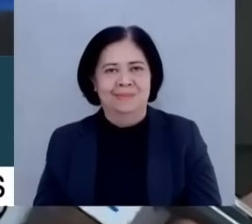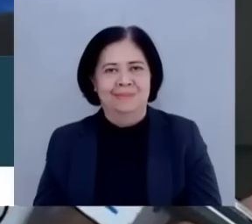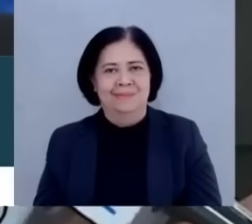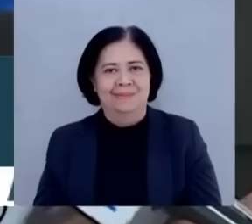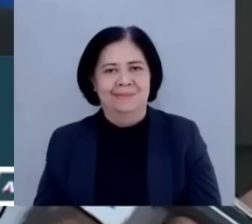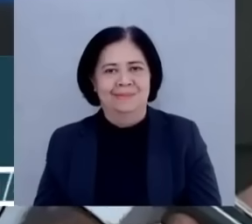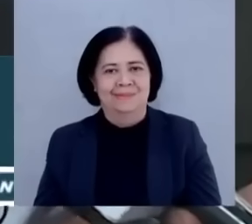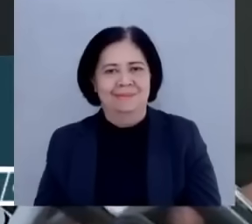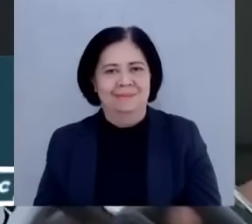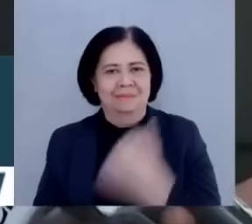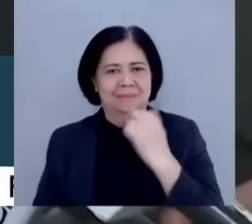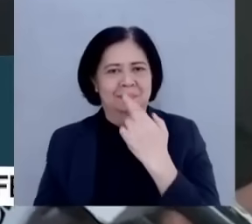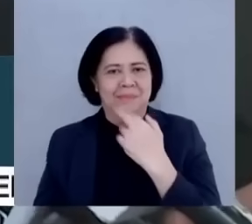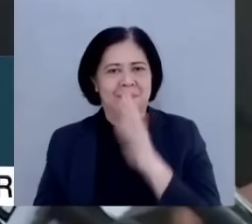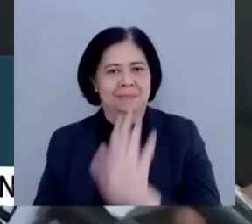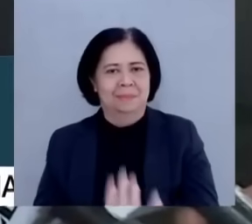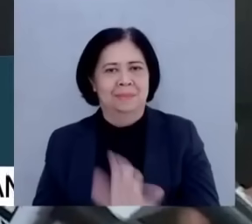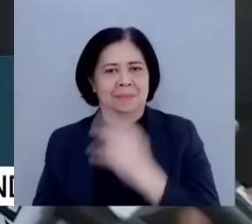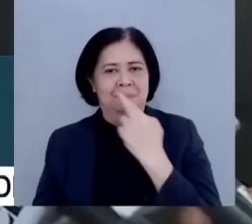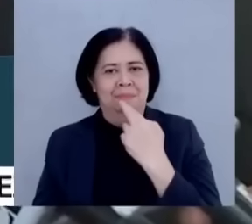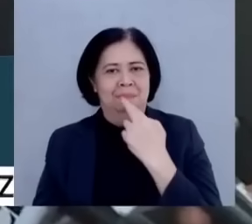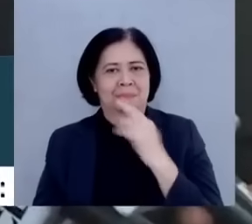pula.